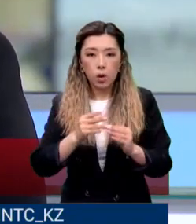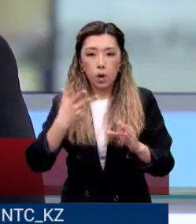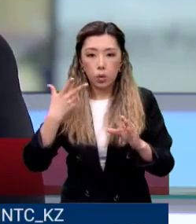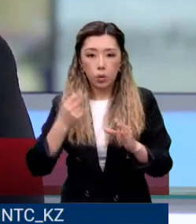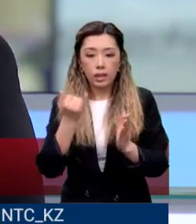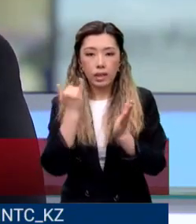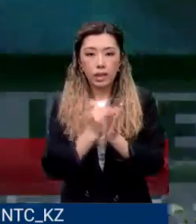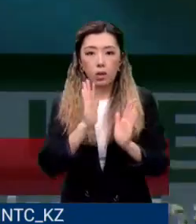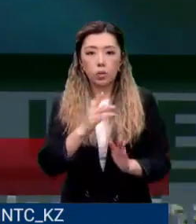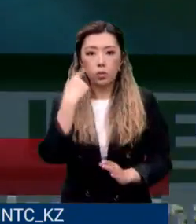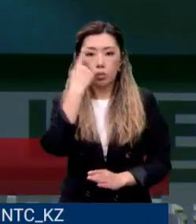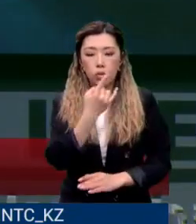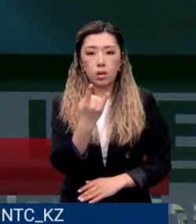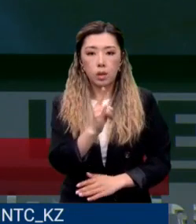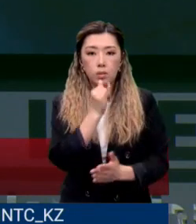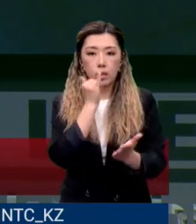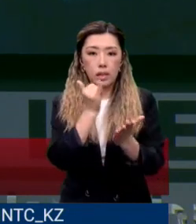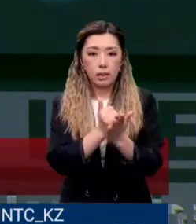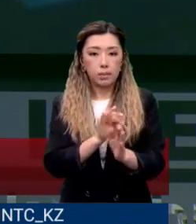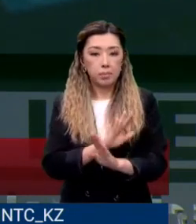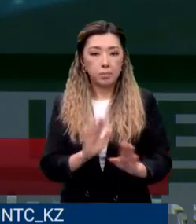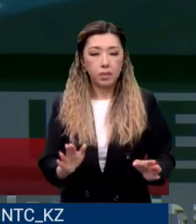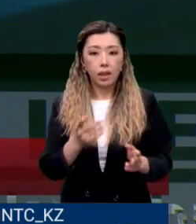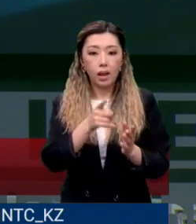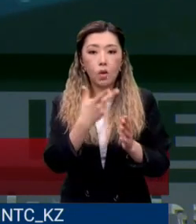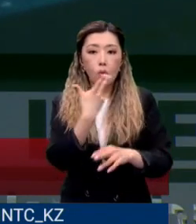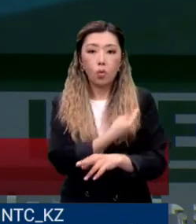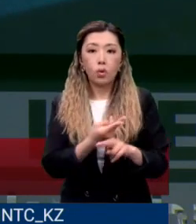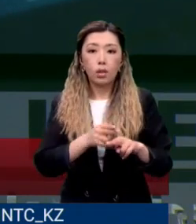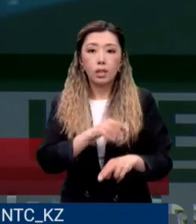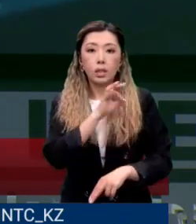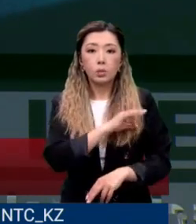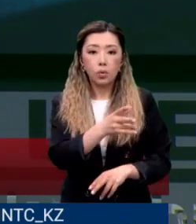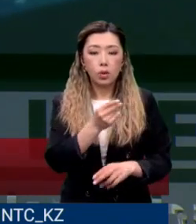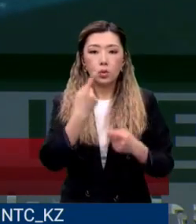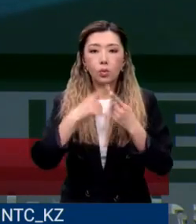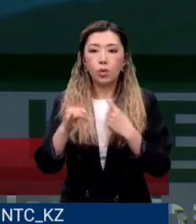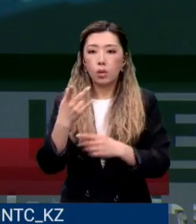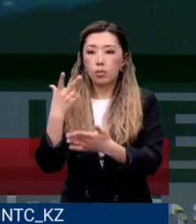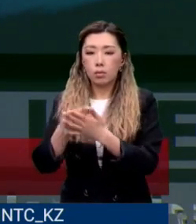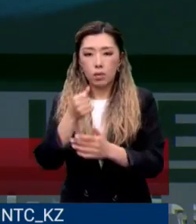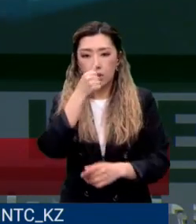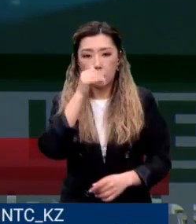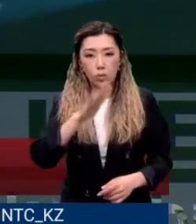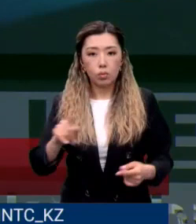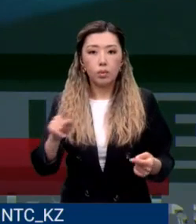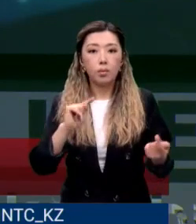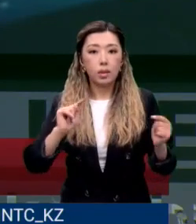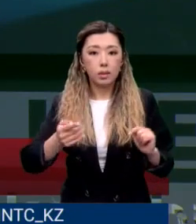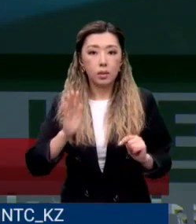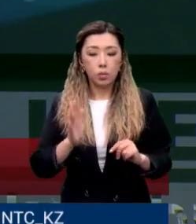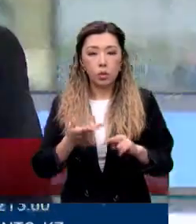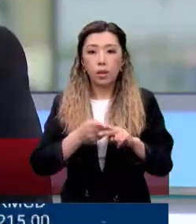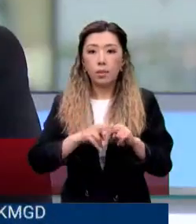Он буквально именной. И понятно, что мы заключаем контракт с самим производителем. И